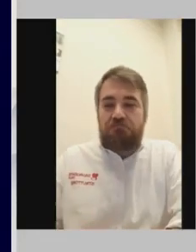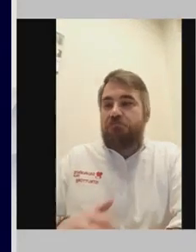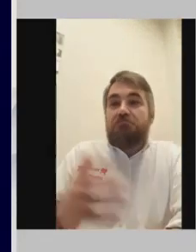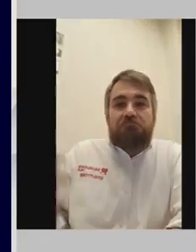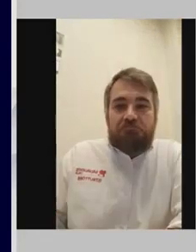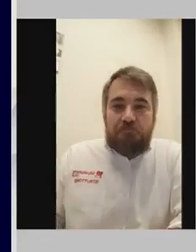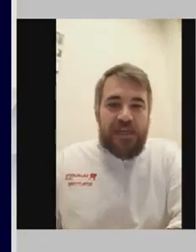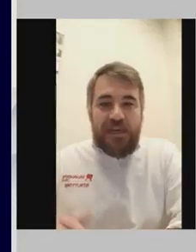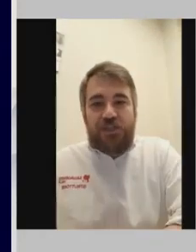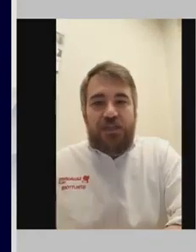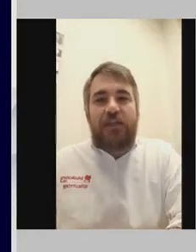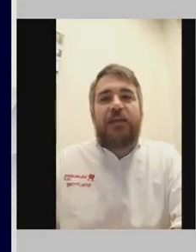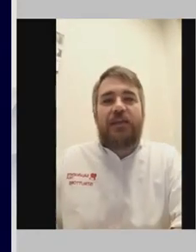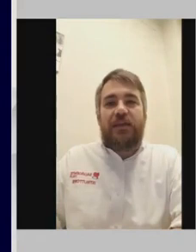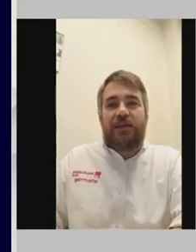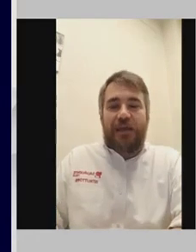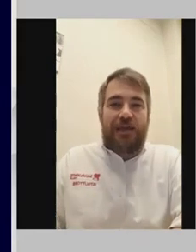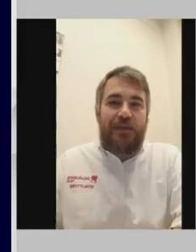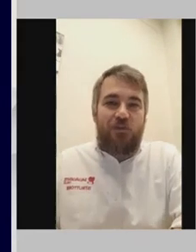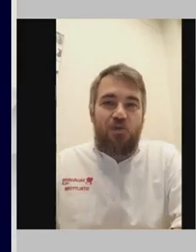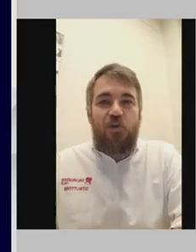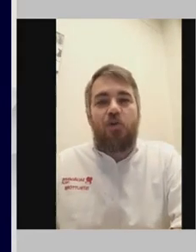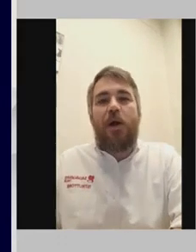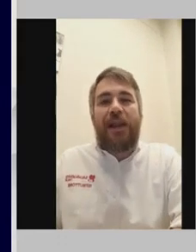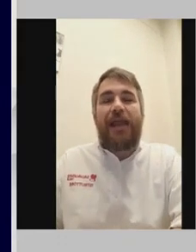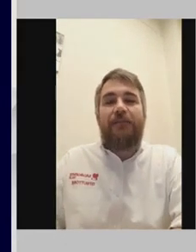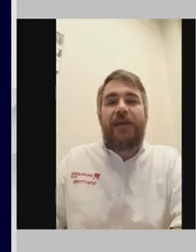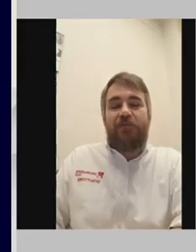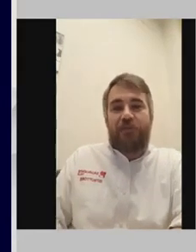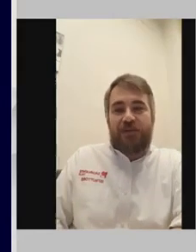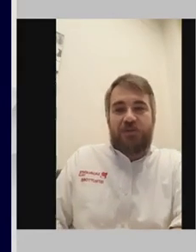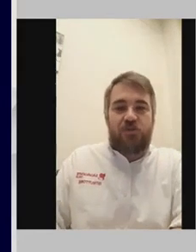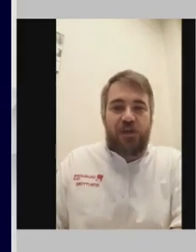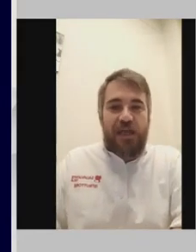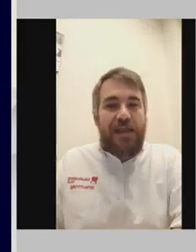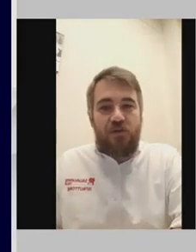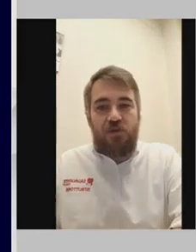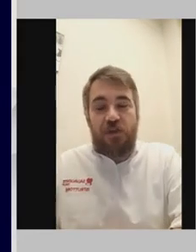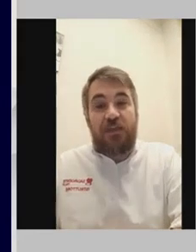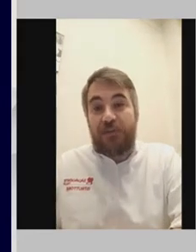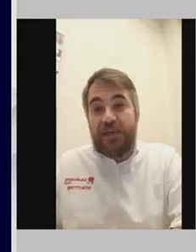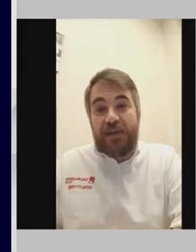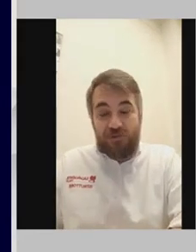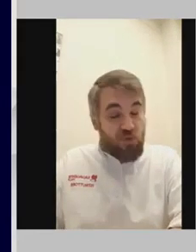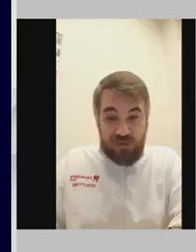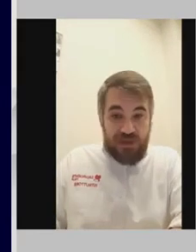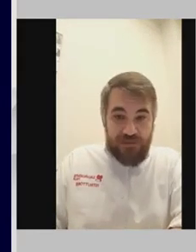prendo 1000 cittadini e chiedo loro qual è il bene più prezioso che hanno,